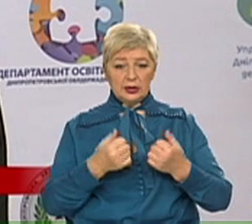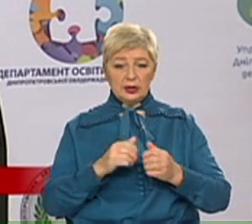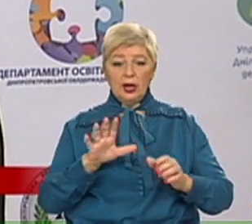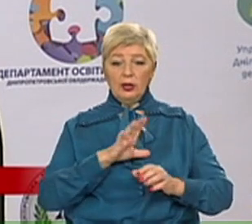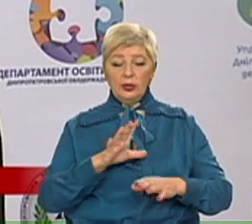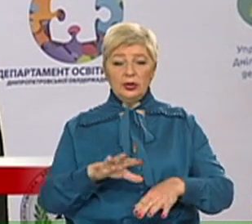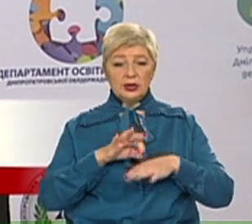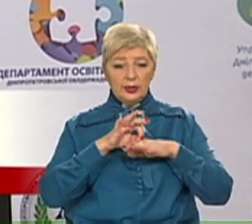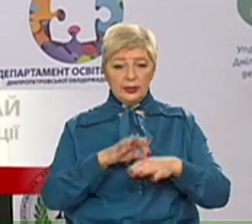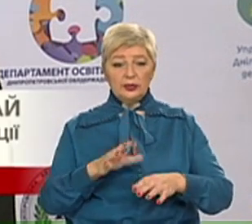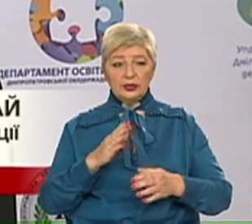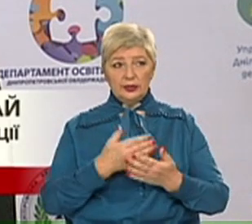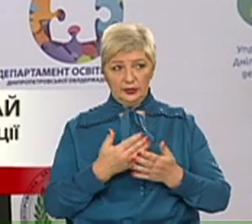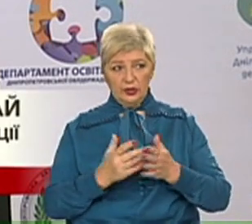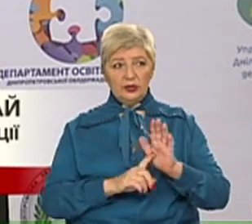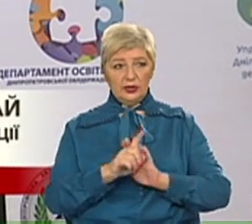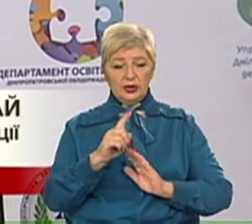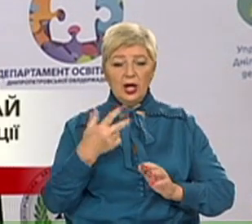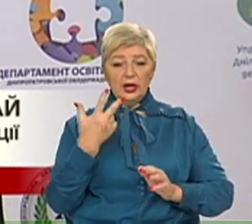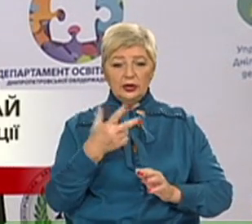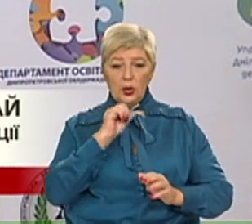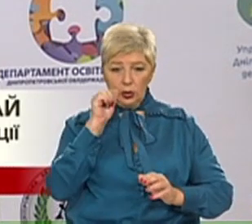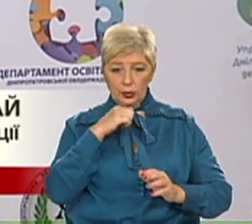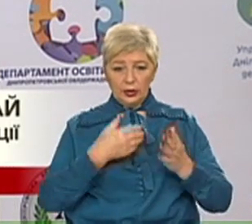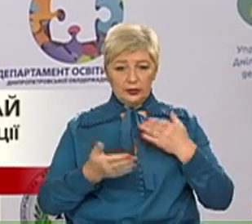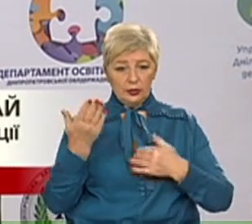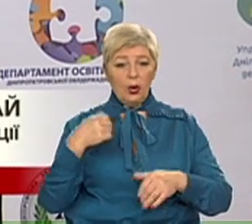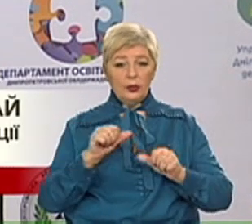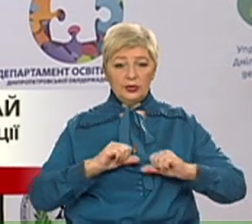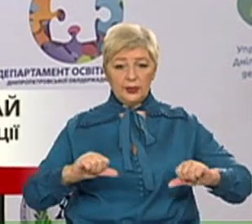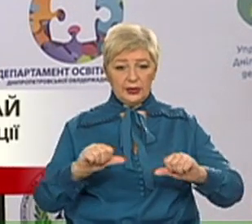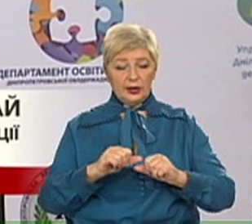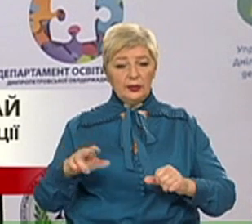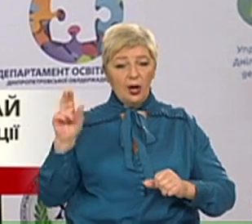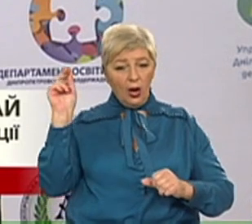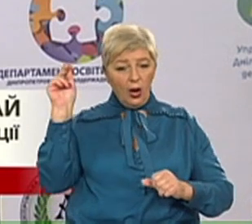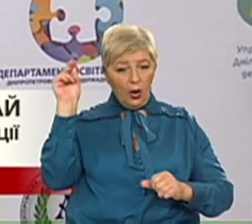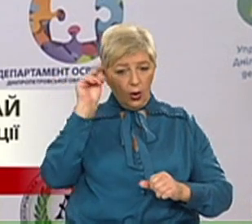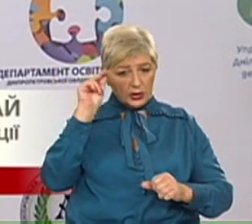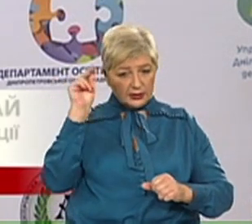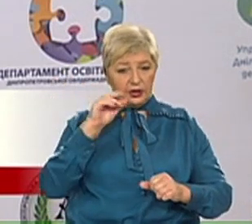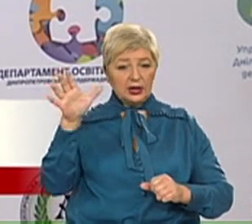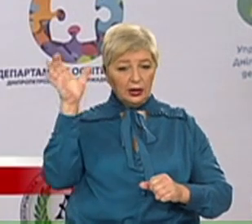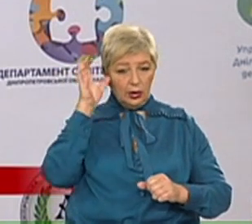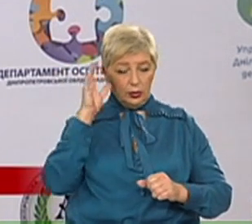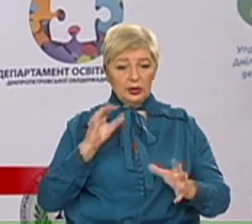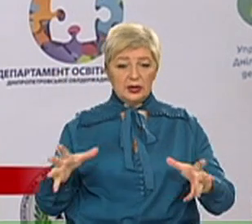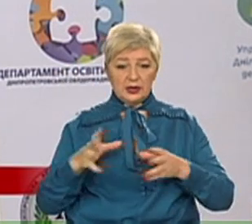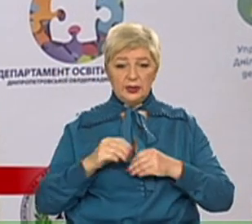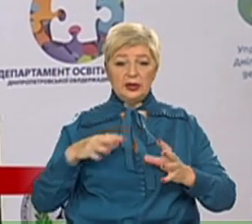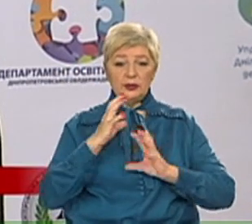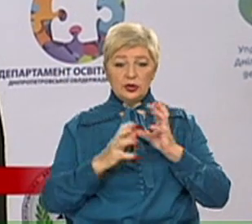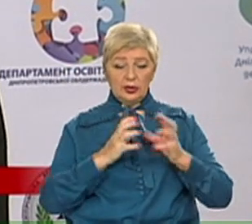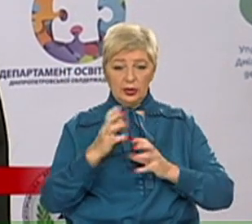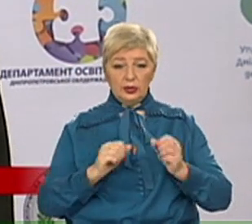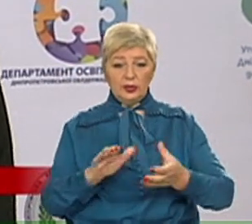Було запроваджено біля 3 років тому департаментом освіти і науки спільно з міжнародним